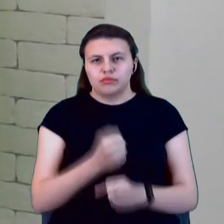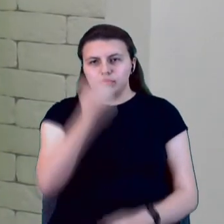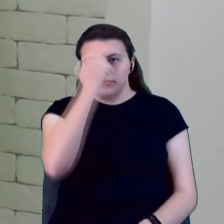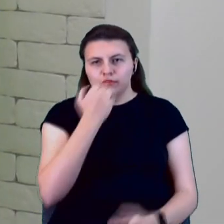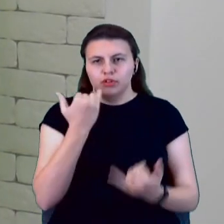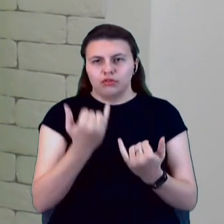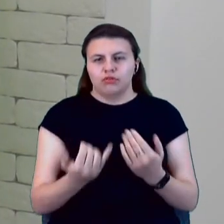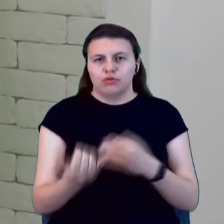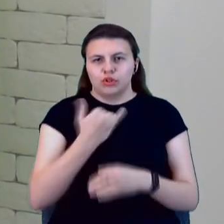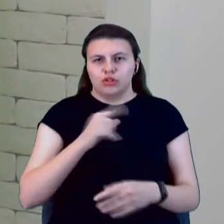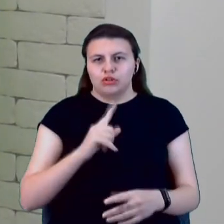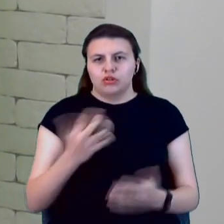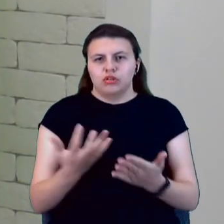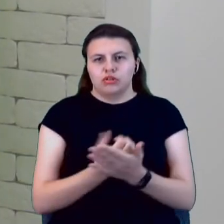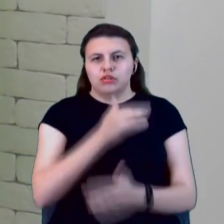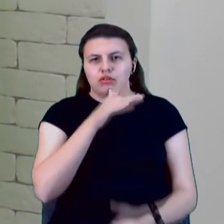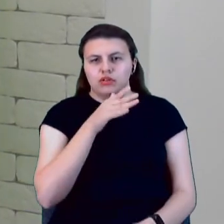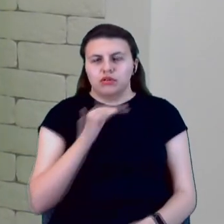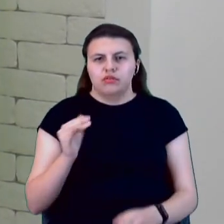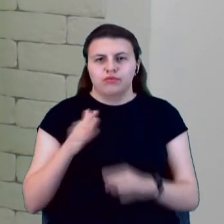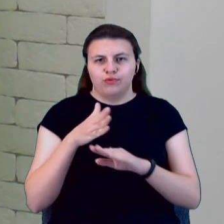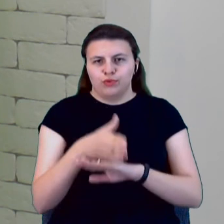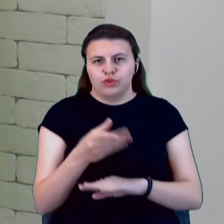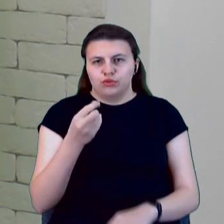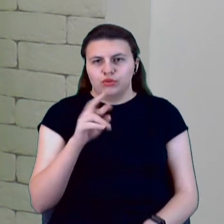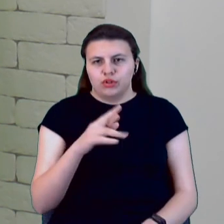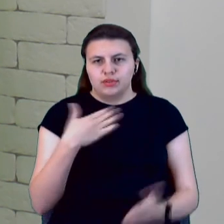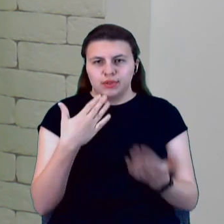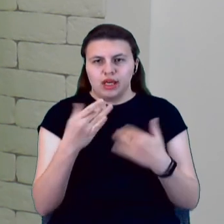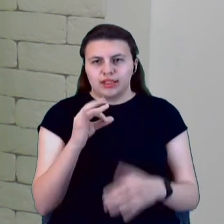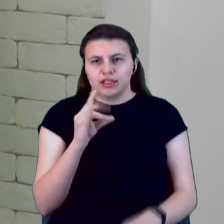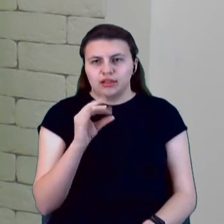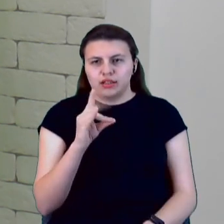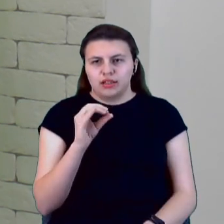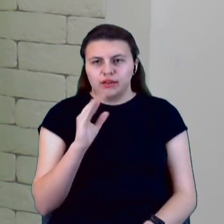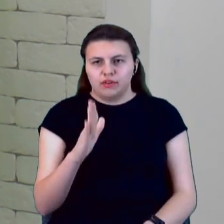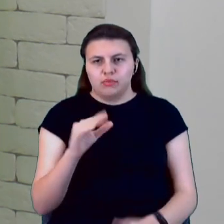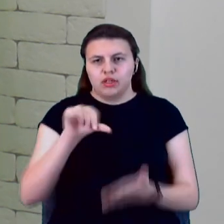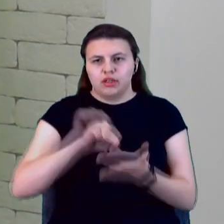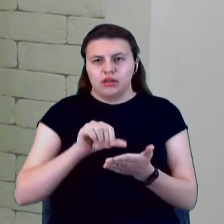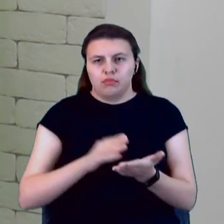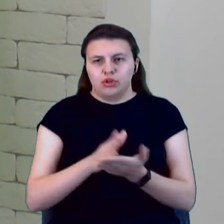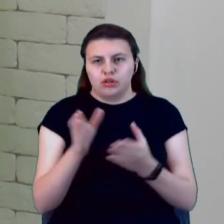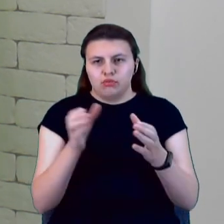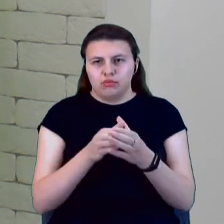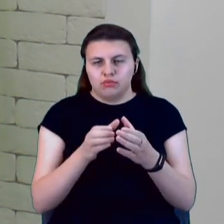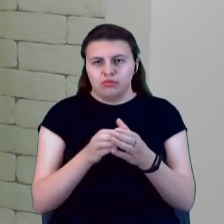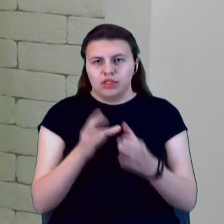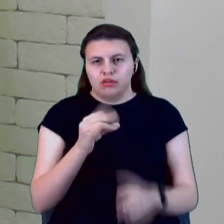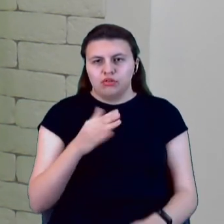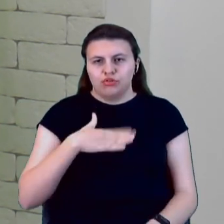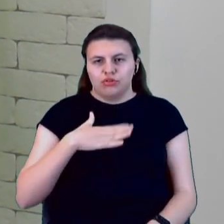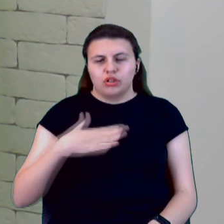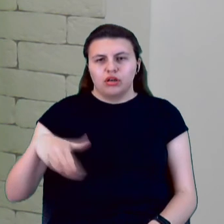час і завітали до нашої студії. Сьогодні з нами спілкувався Олег Андрієв, представник політичної партії «Наш край», і Денис Ошурка,